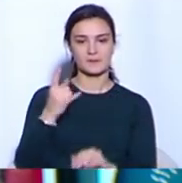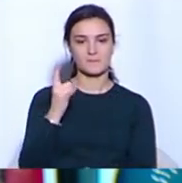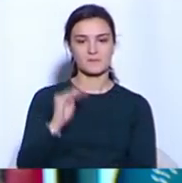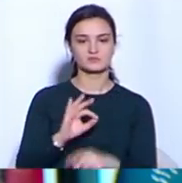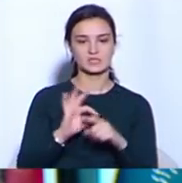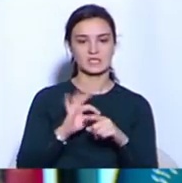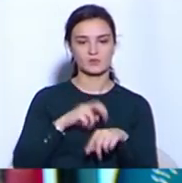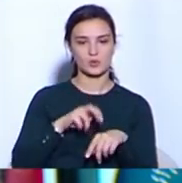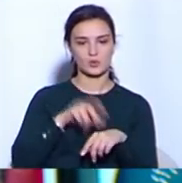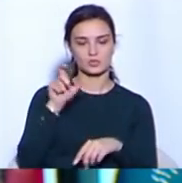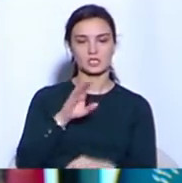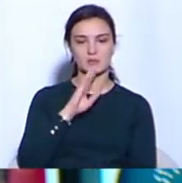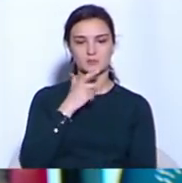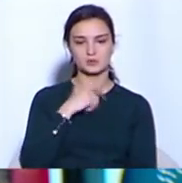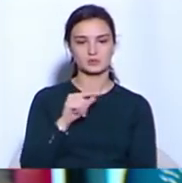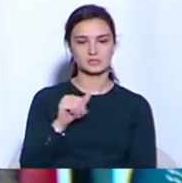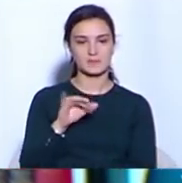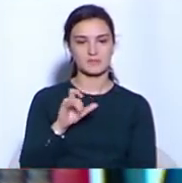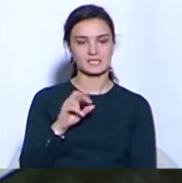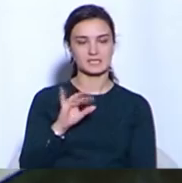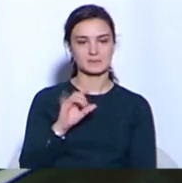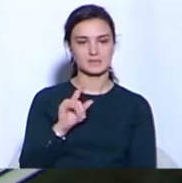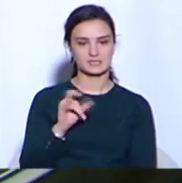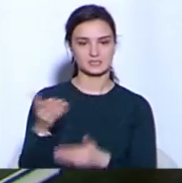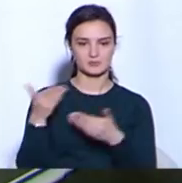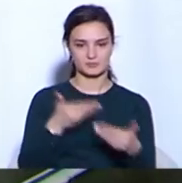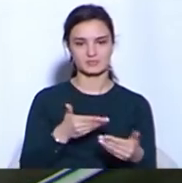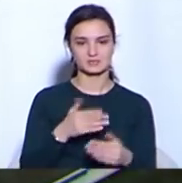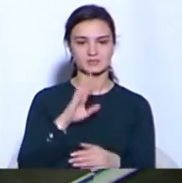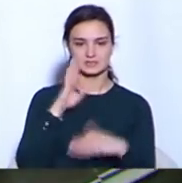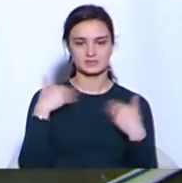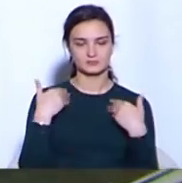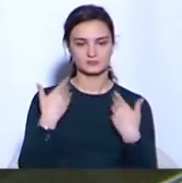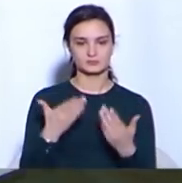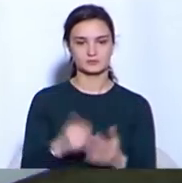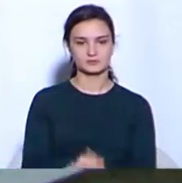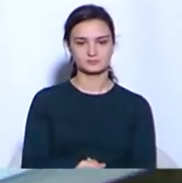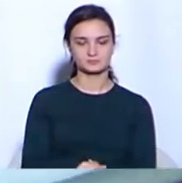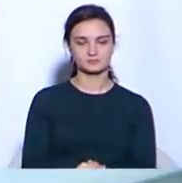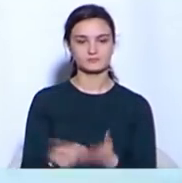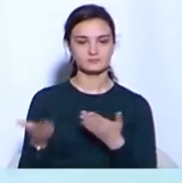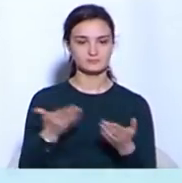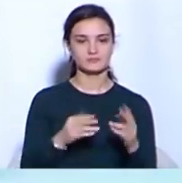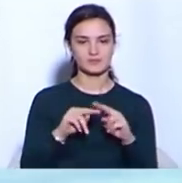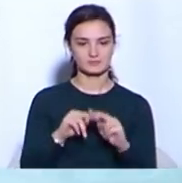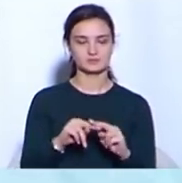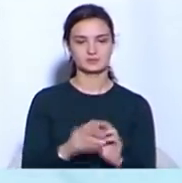ბავშვთა ნევროლოგი ქალბატონი თამარ ედიბერიძე. თამნა, მობრძანდით, დილამშვიდობისა. დილამშვიდობისა. დაბრძანდით.